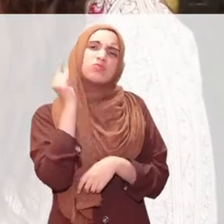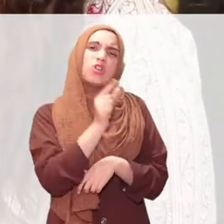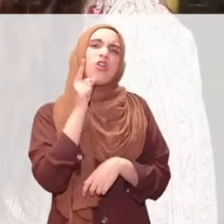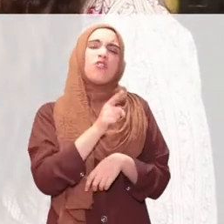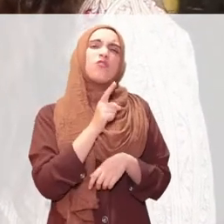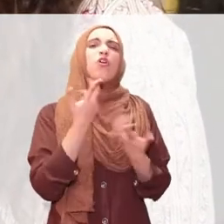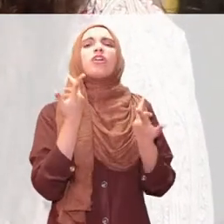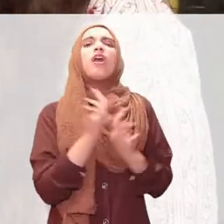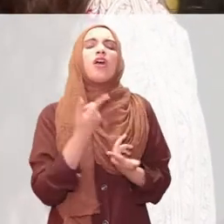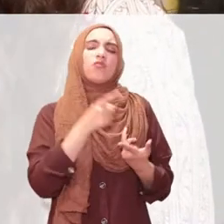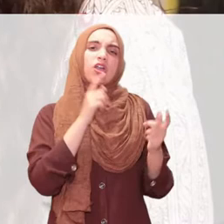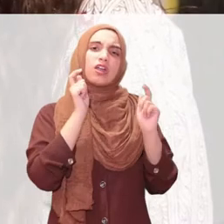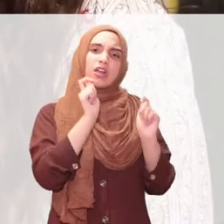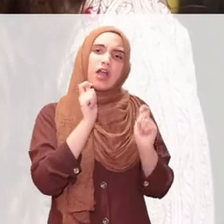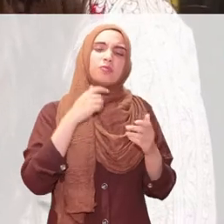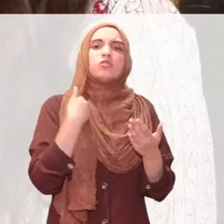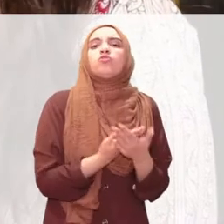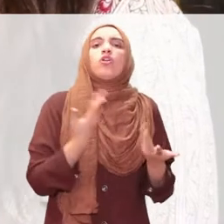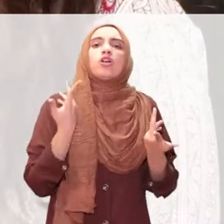सब्सक्राइब टो